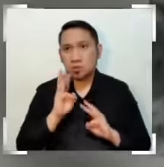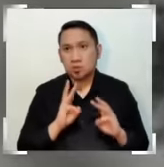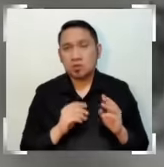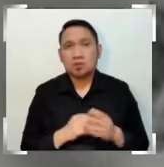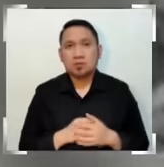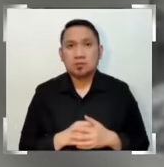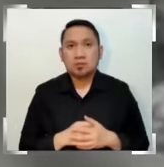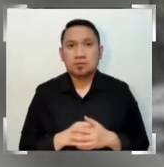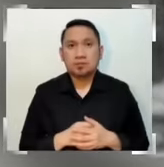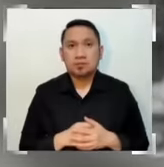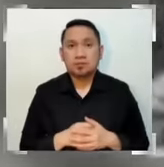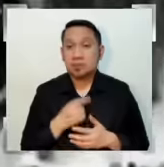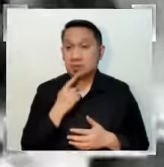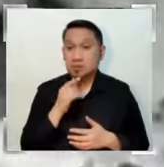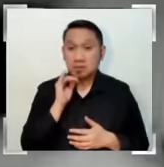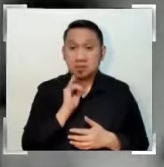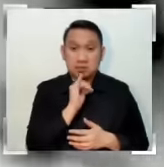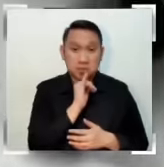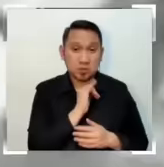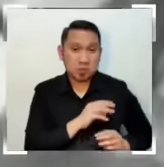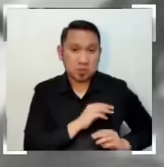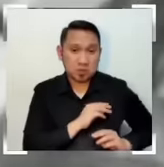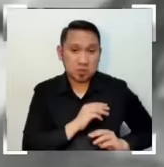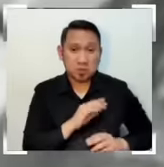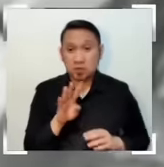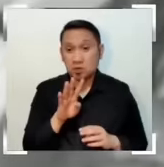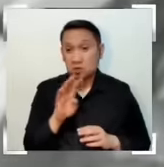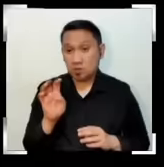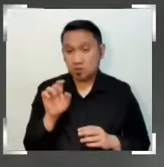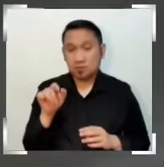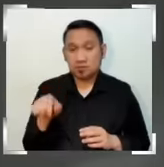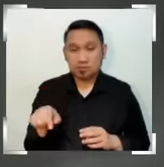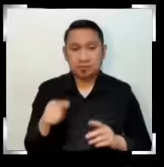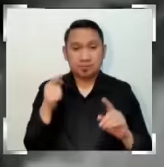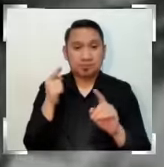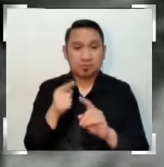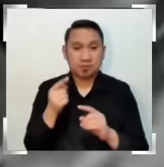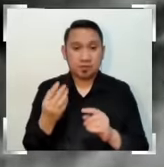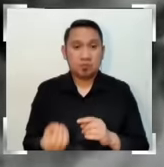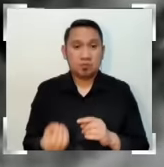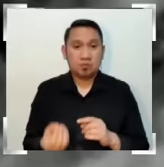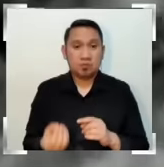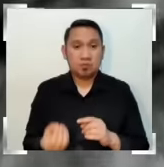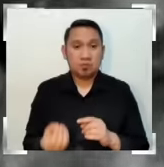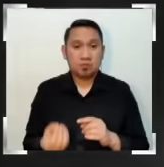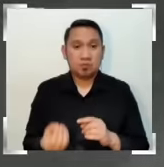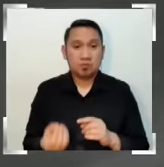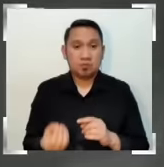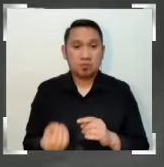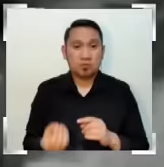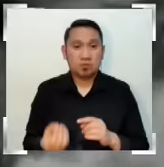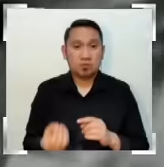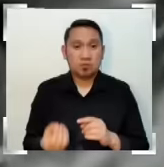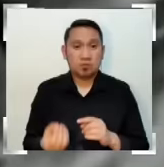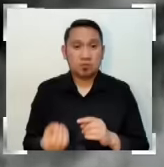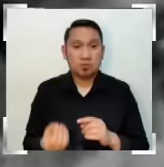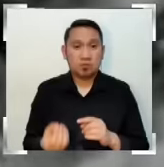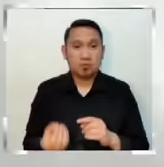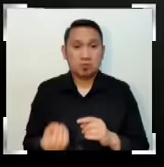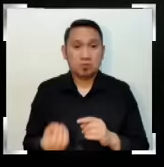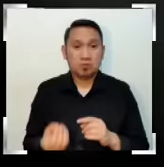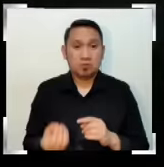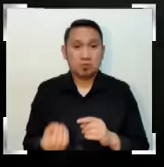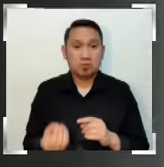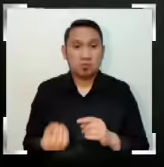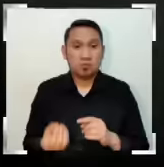Ayon sa Israeli military, 400 militant target sa Gaza ang kanilang binomba sa nakalipas na magdamag. Dose-dose ng Hamas fighter daw ang patay, kabilang